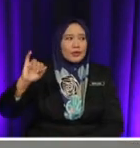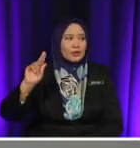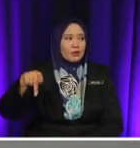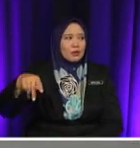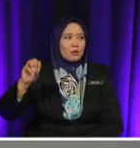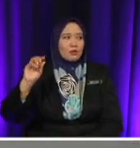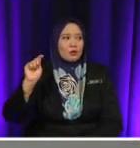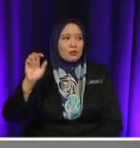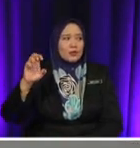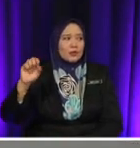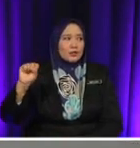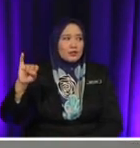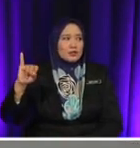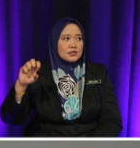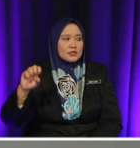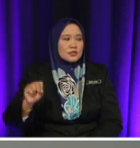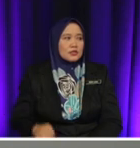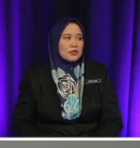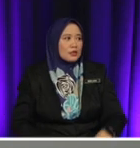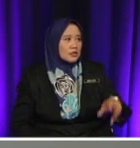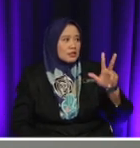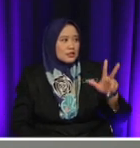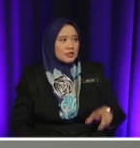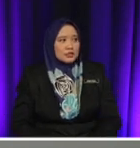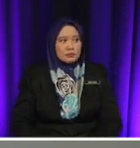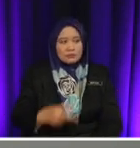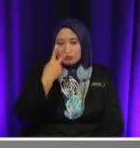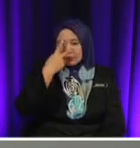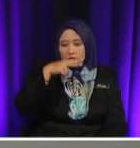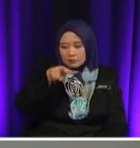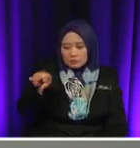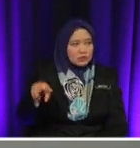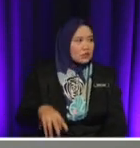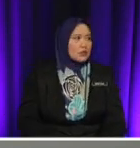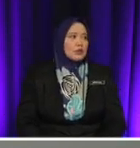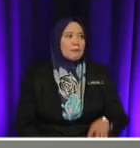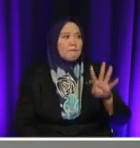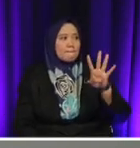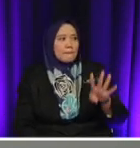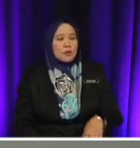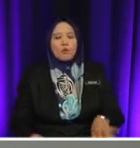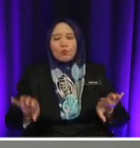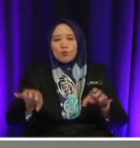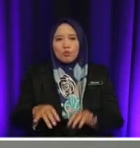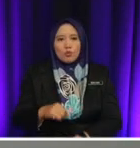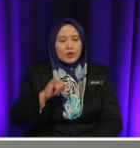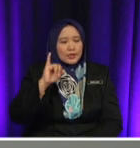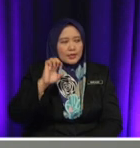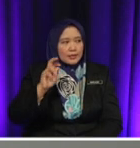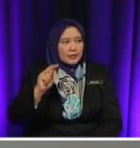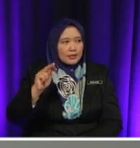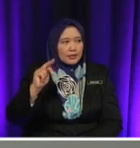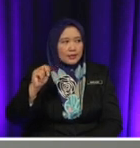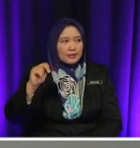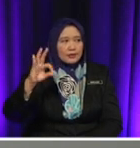secara operasi singkatan dia adalah dso Oke Okey so kita tengok satu persatu Apa